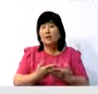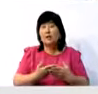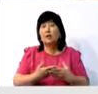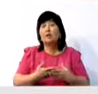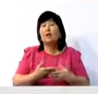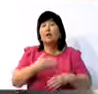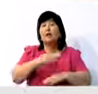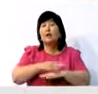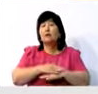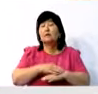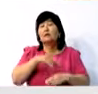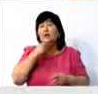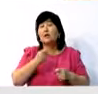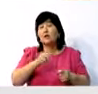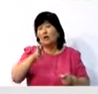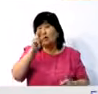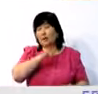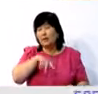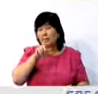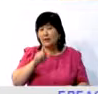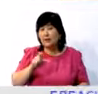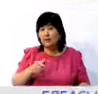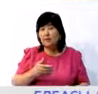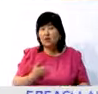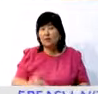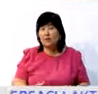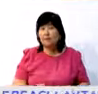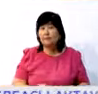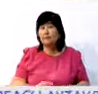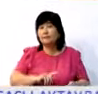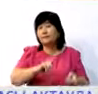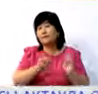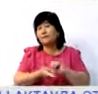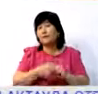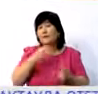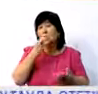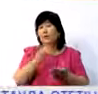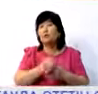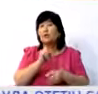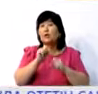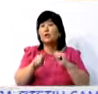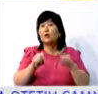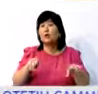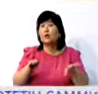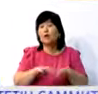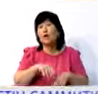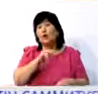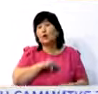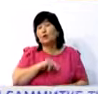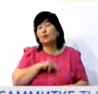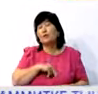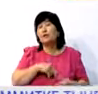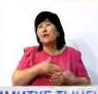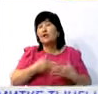қысқарту бұл бір мемлекет қызметшіге керісінше жауапкершіліктің жүктейтіндігін, оның жұмысын